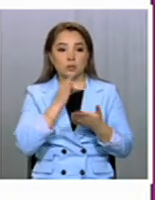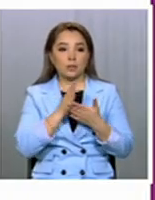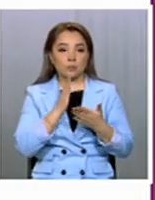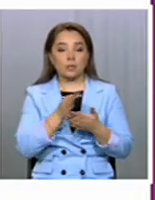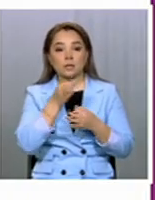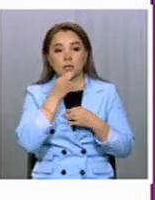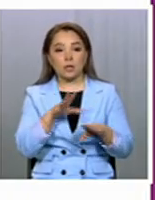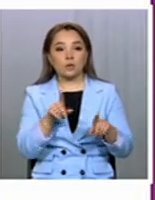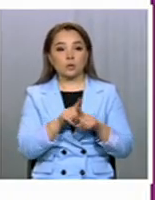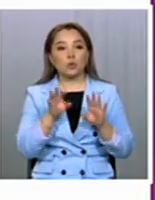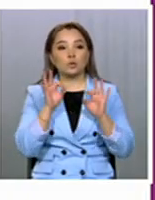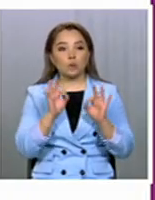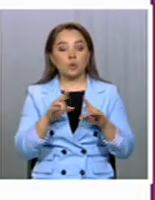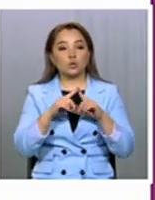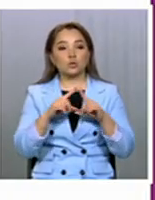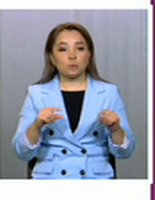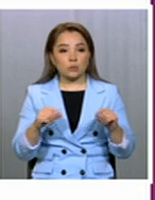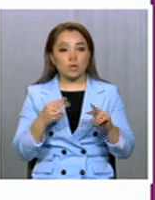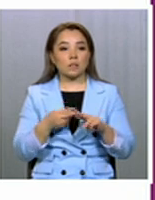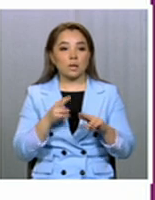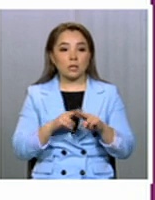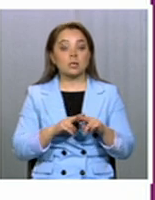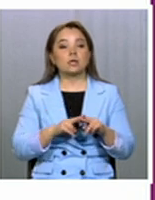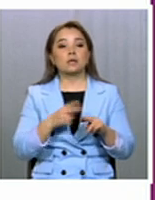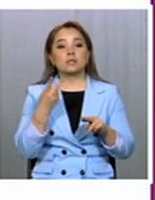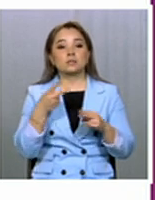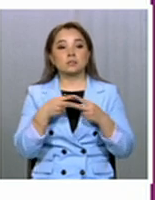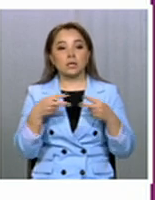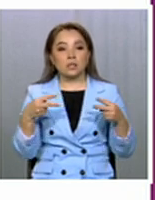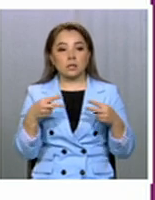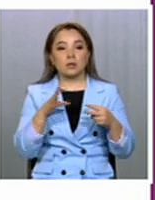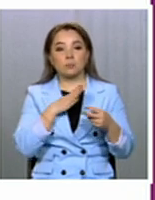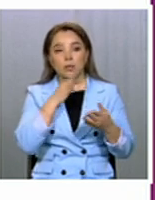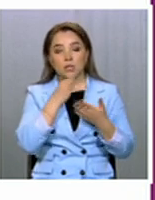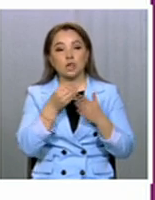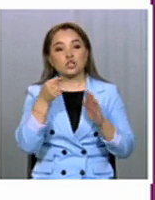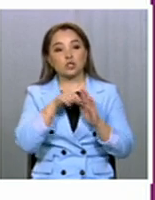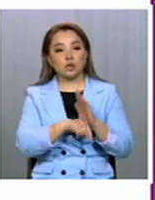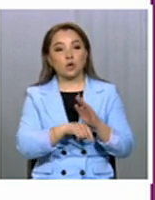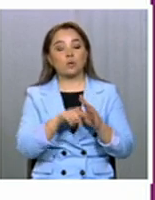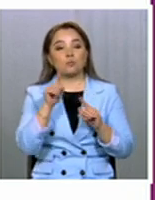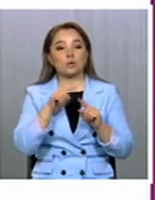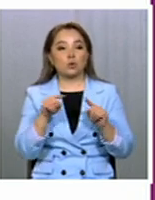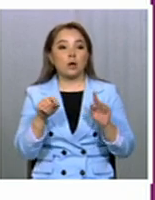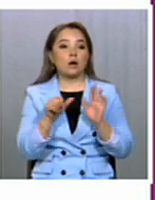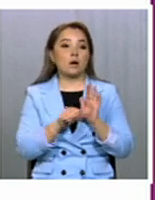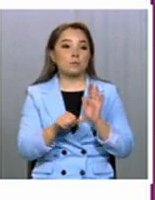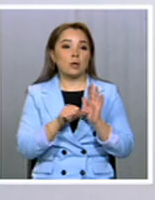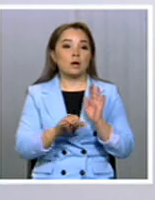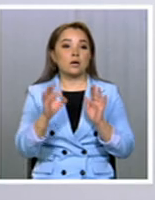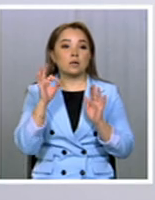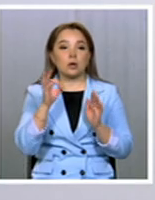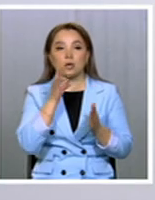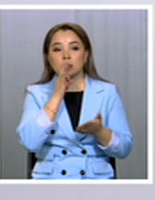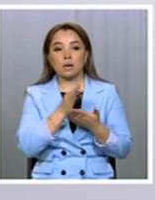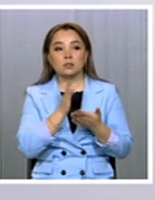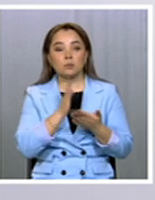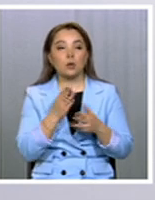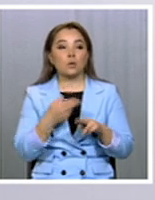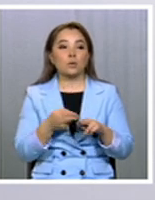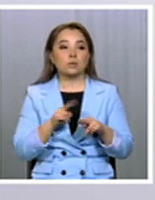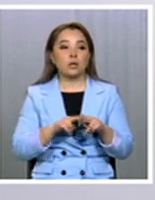келген дұрыс үш бұрыштың, яғни тең қабырғалы үш бұрыштың ішкі бұрыштары 60 градустан болады. Олай